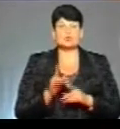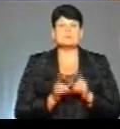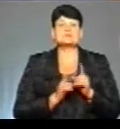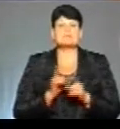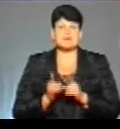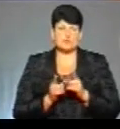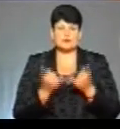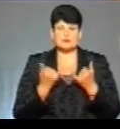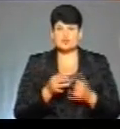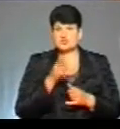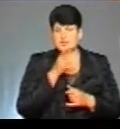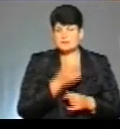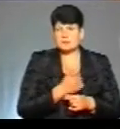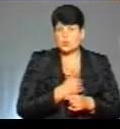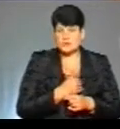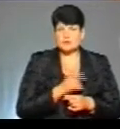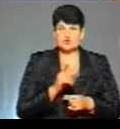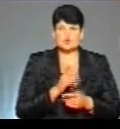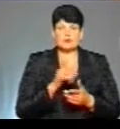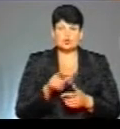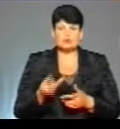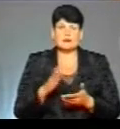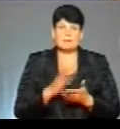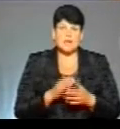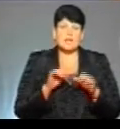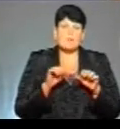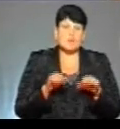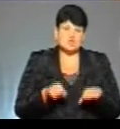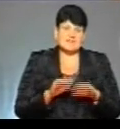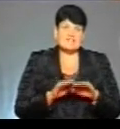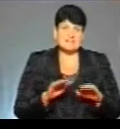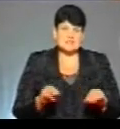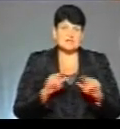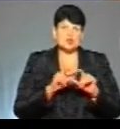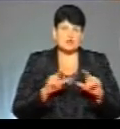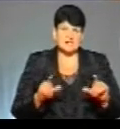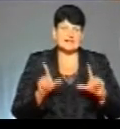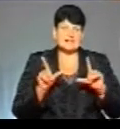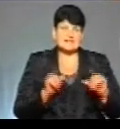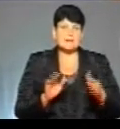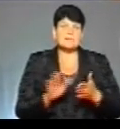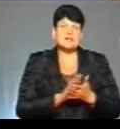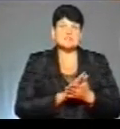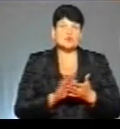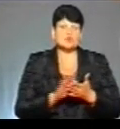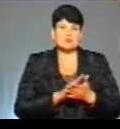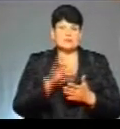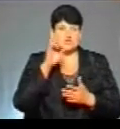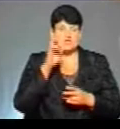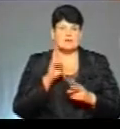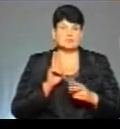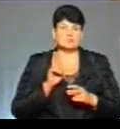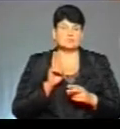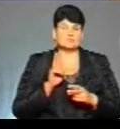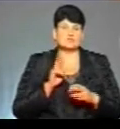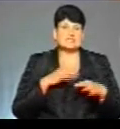змінювати. Але на даний час ми б хотіли, щоб мали люди можливість, діти, школярі, учні їхати безкоштовно, власне, в комунальному транспорті,